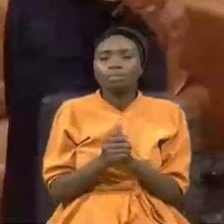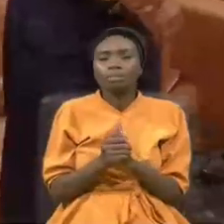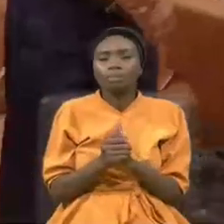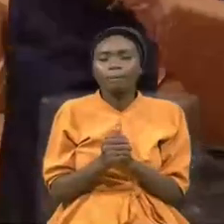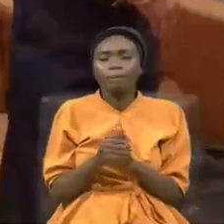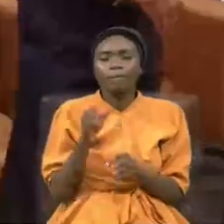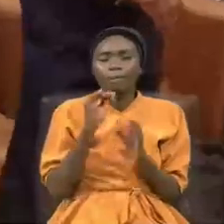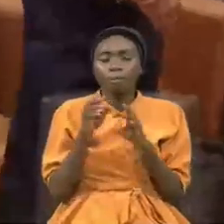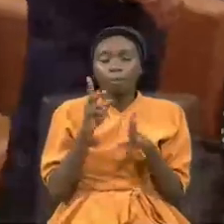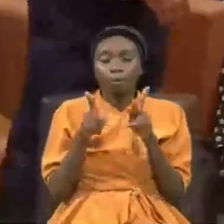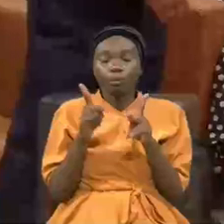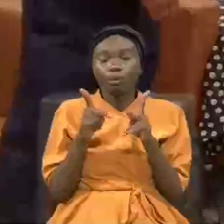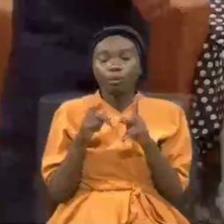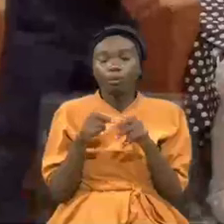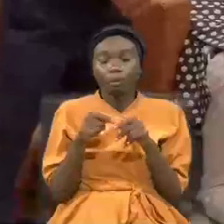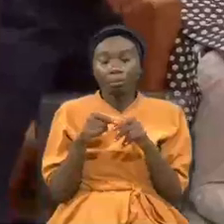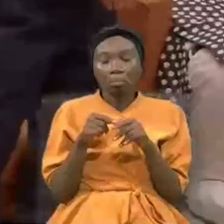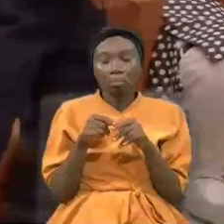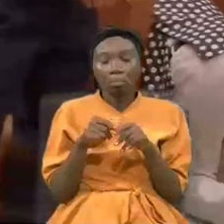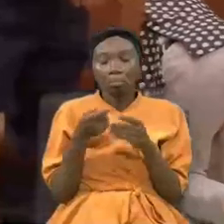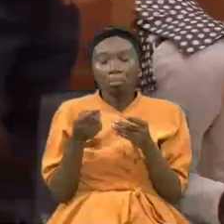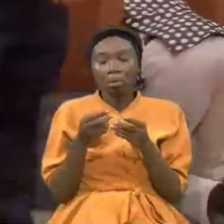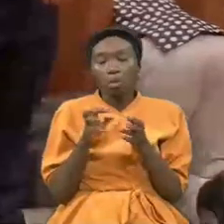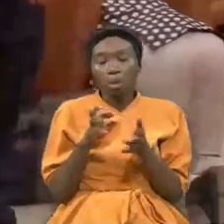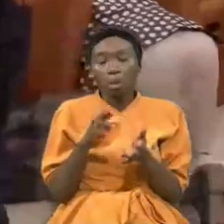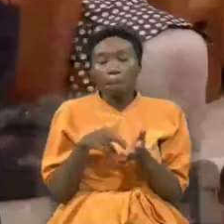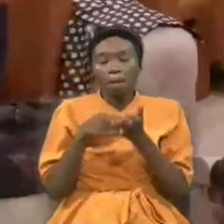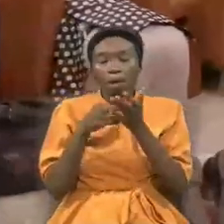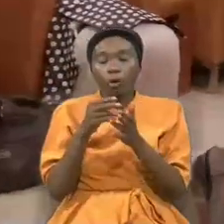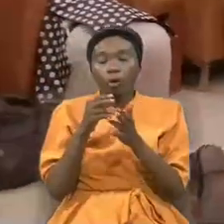En interviewant les gens, en recommandant les gens,